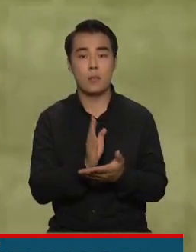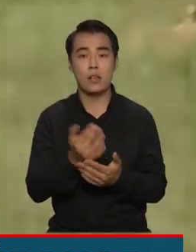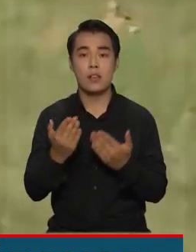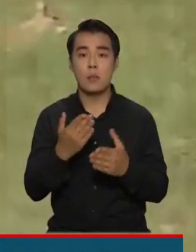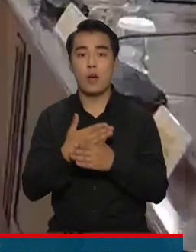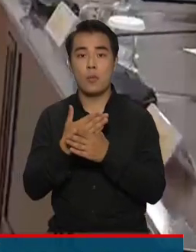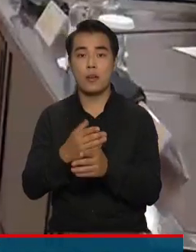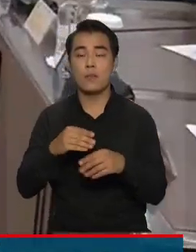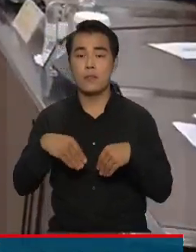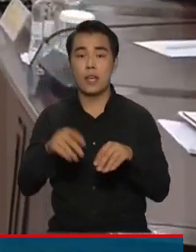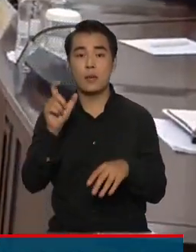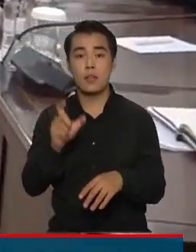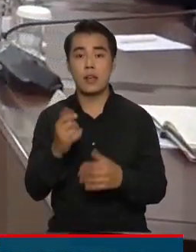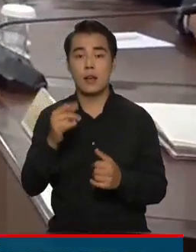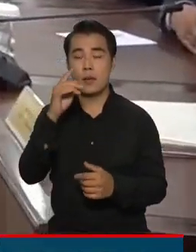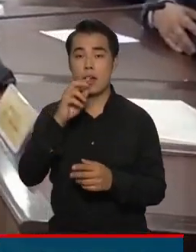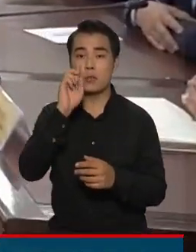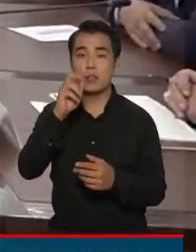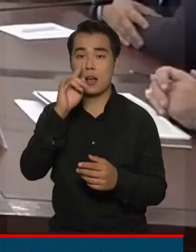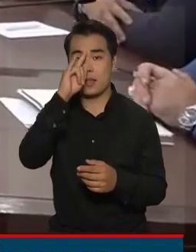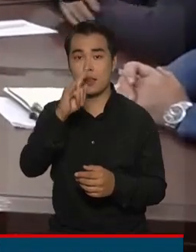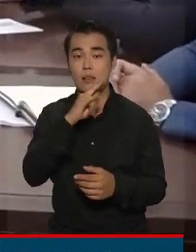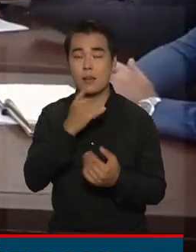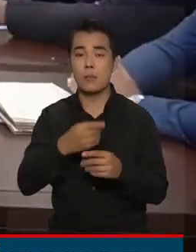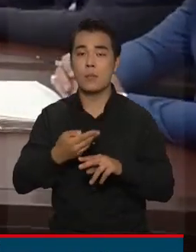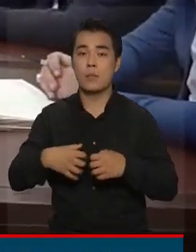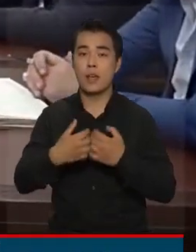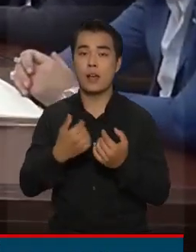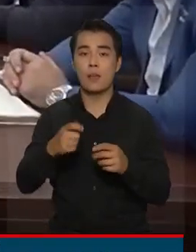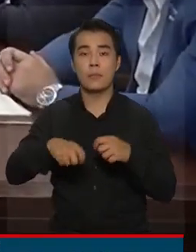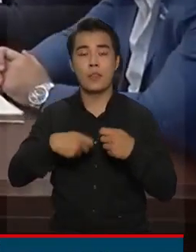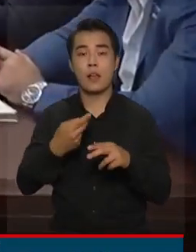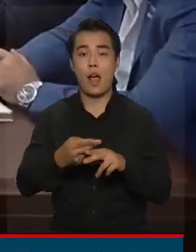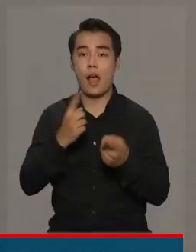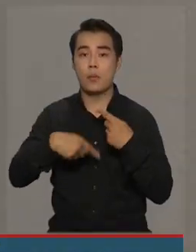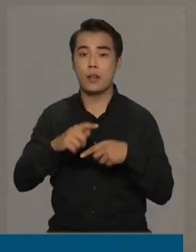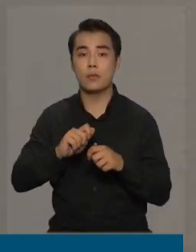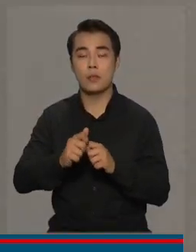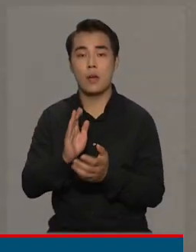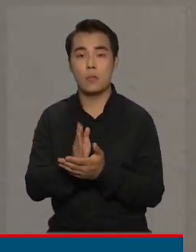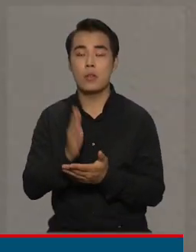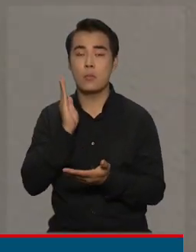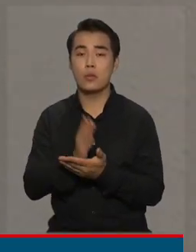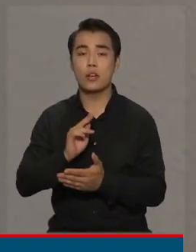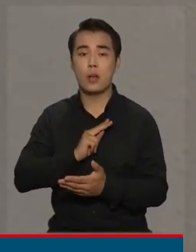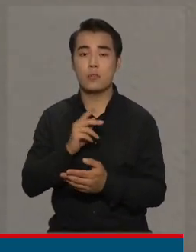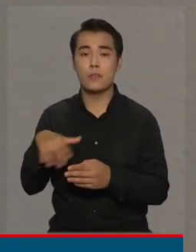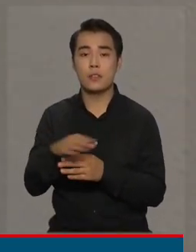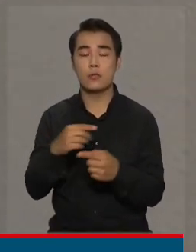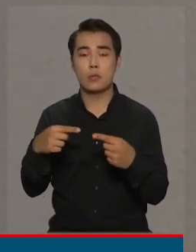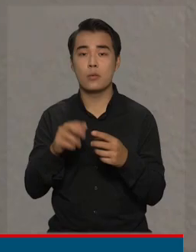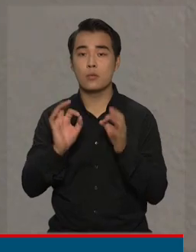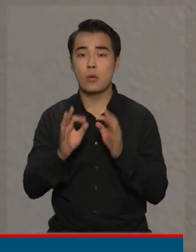помочь фермерам, правительство Казахстана прорабатывает механизмы компенсации ущерба. Будут предприняты